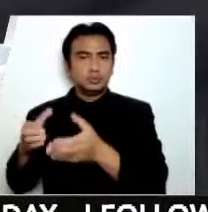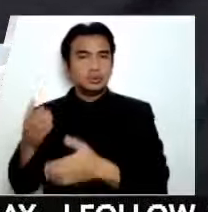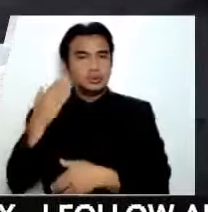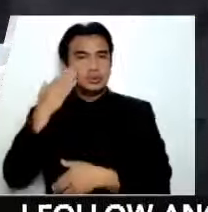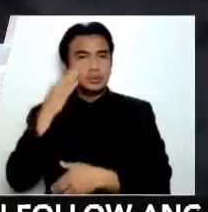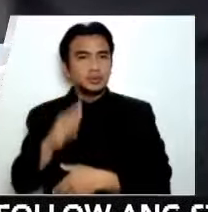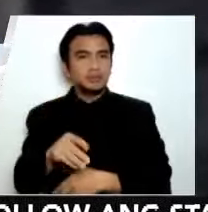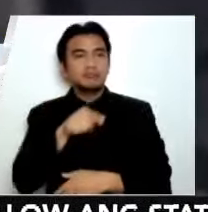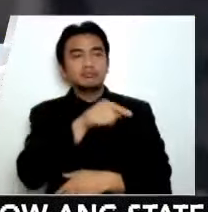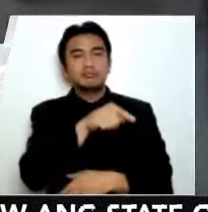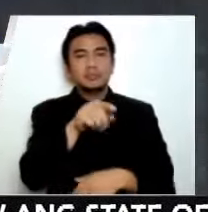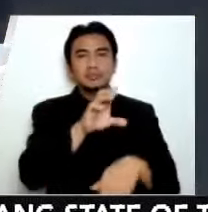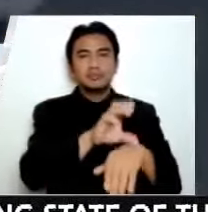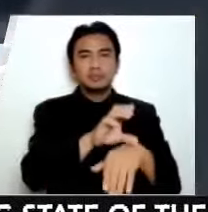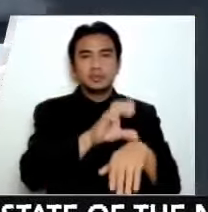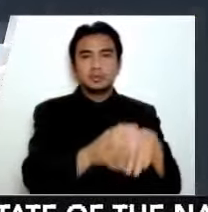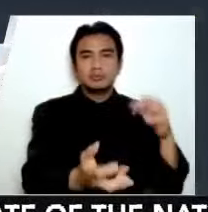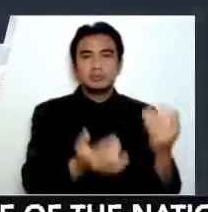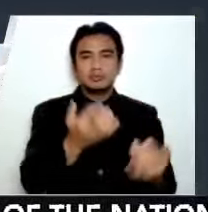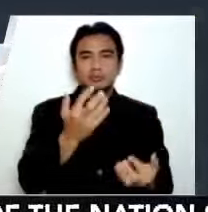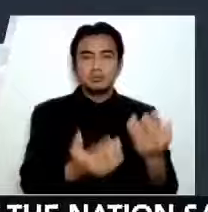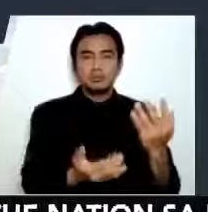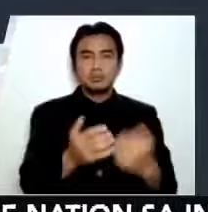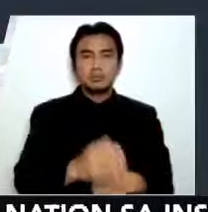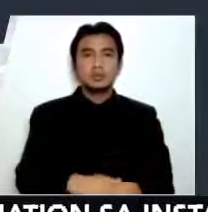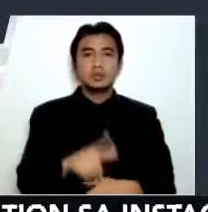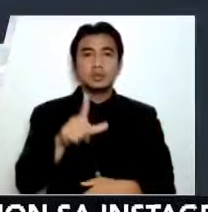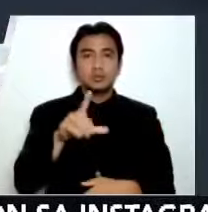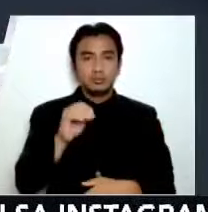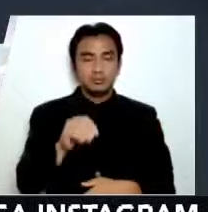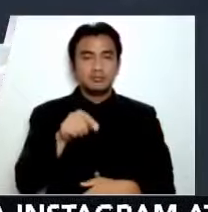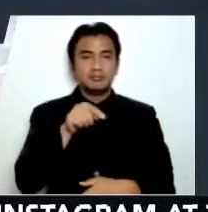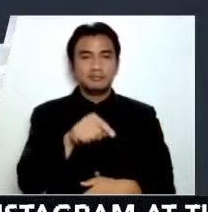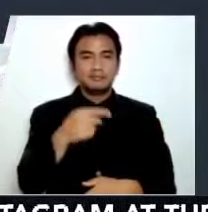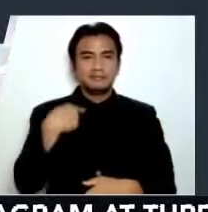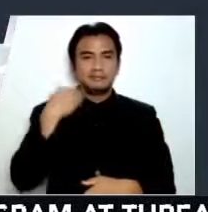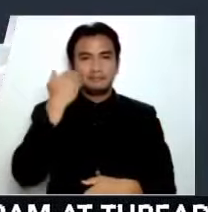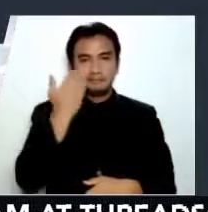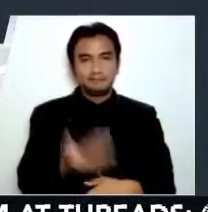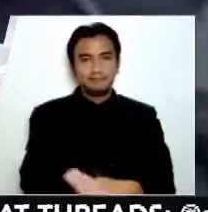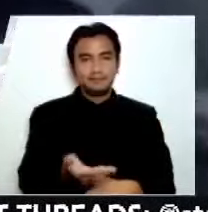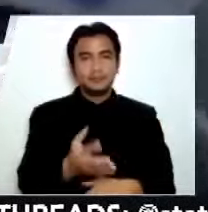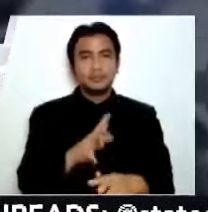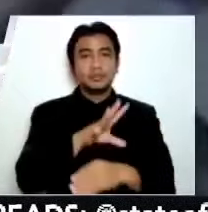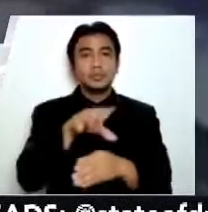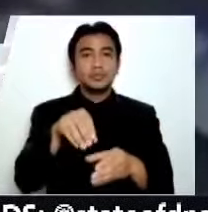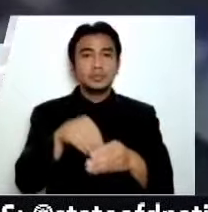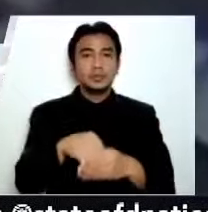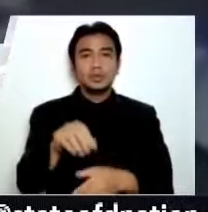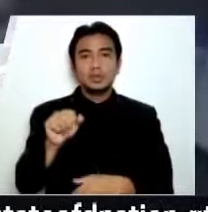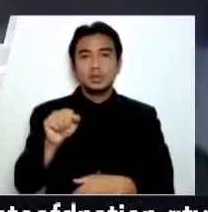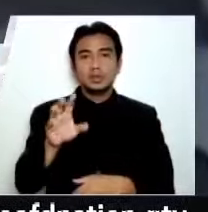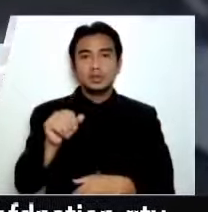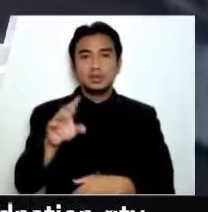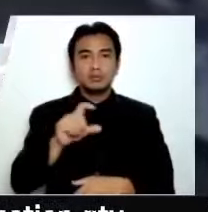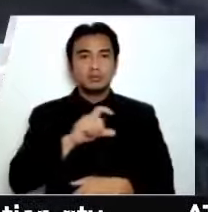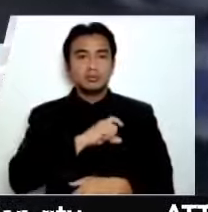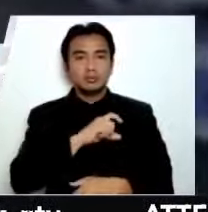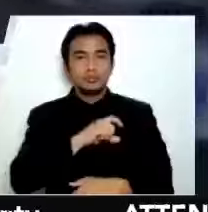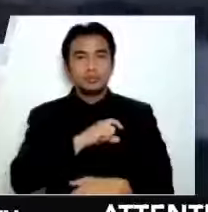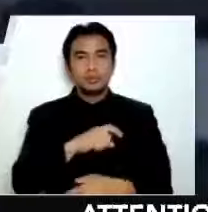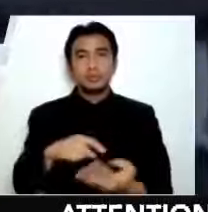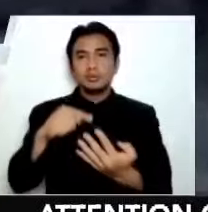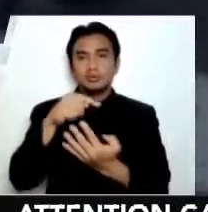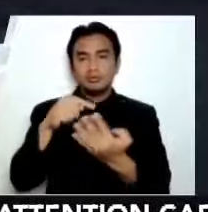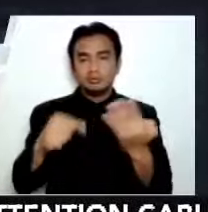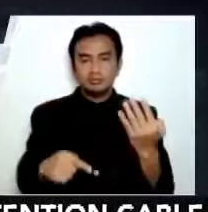simbahan. Nasa 20 na ang patay sa mga pag-atake, kabilang ang 15 pulis, 4 na sibilyan at